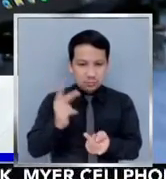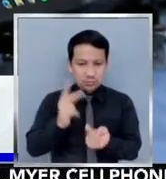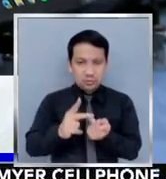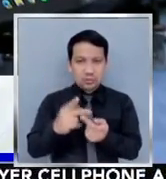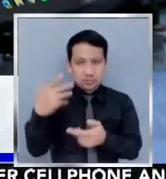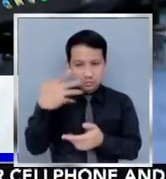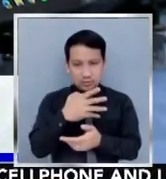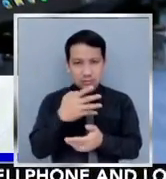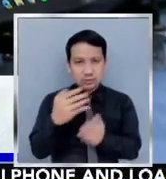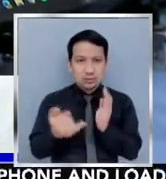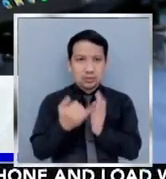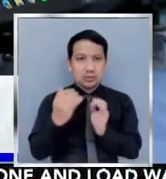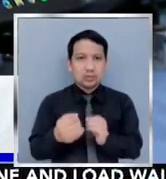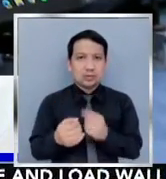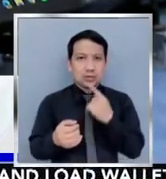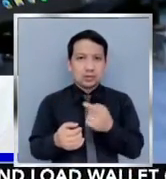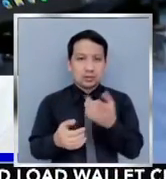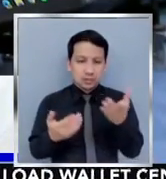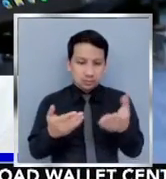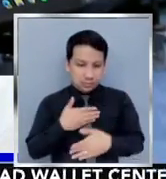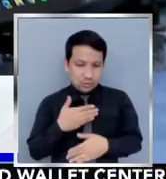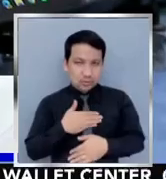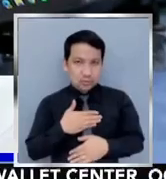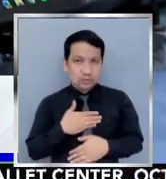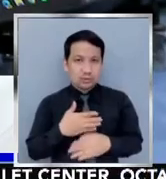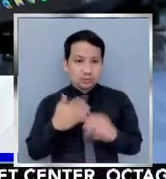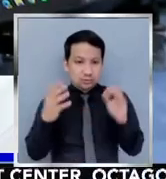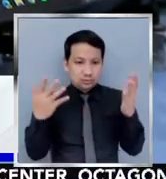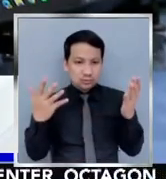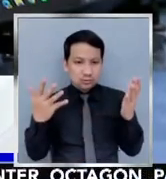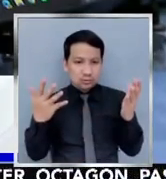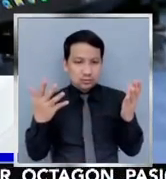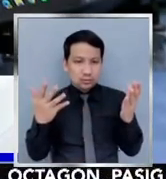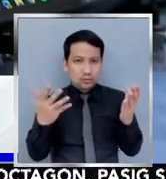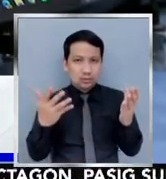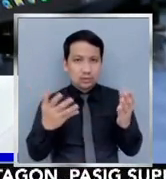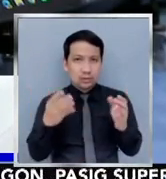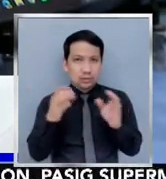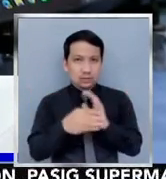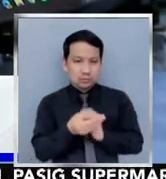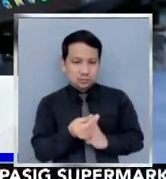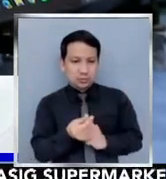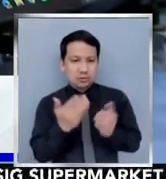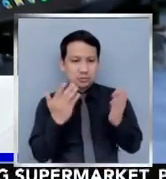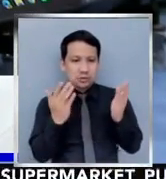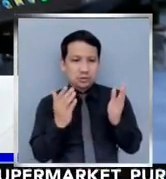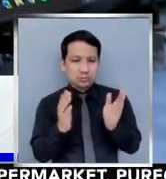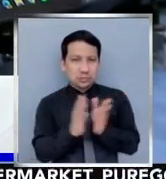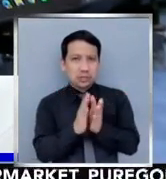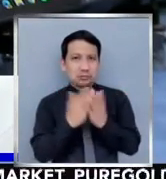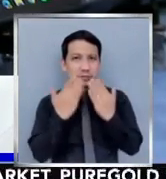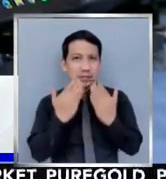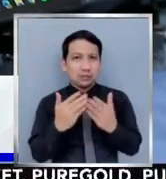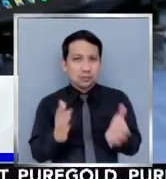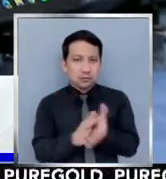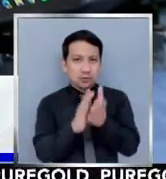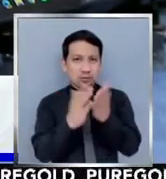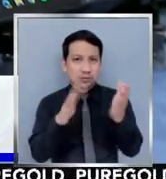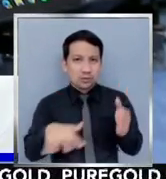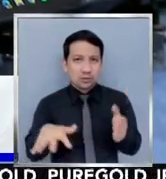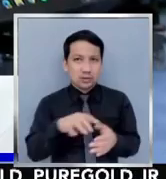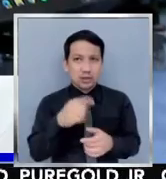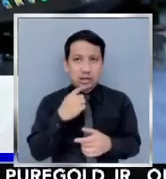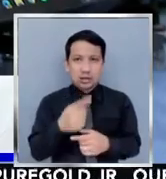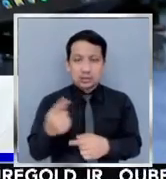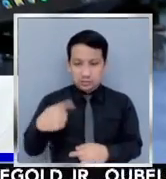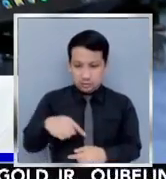itong pagsasalita mong yan. Marami pumapalakpak na mga extortionist. Salamat, Mr. Arau. Mabuhay ka, Mr. Arau. So kami mga extortionist, kami ng mga